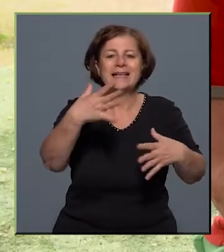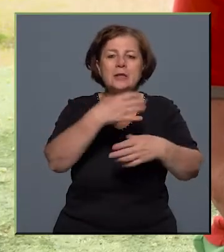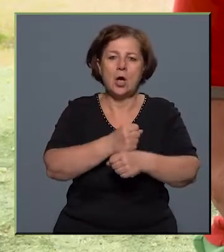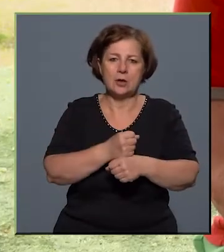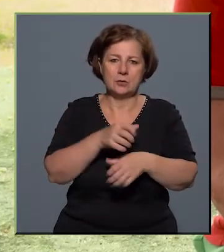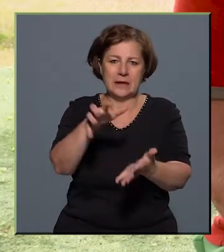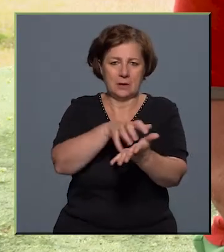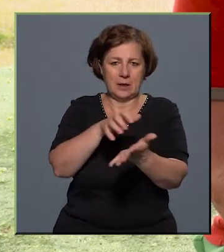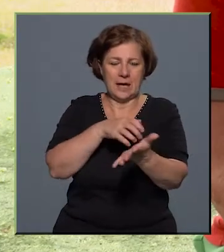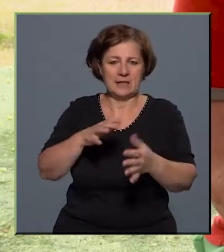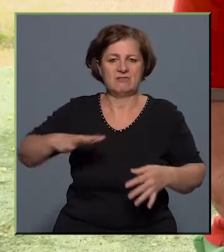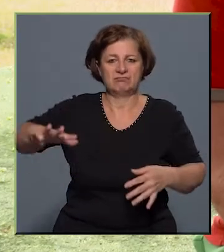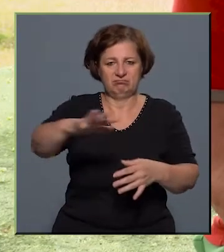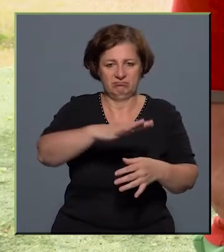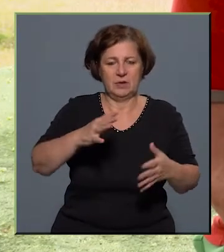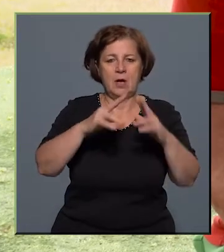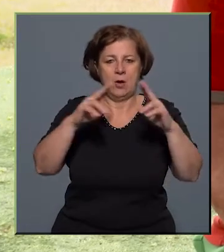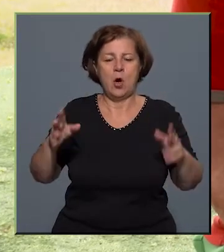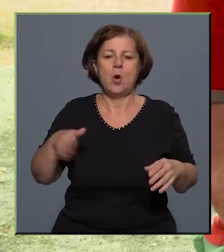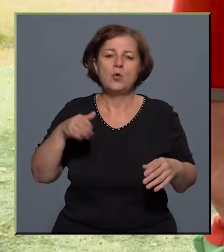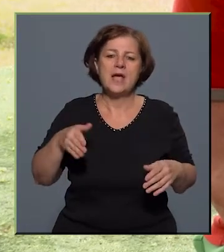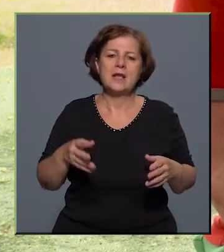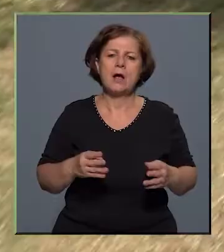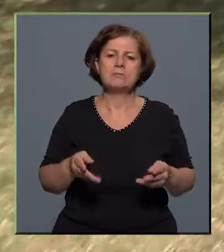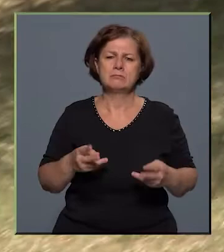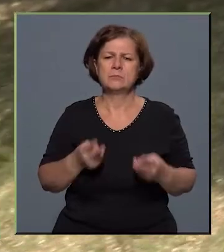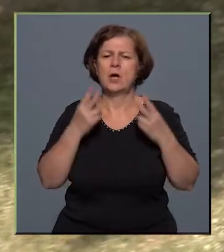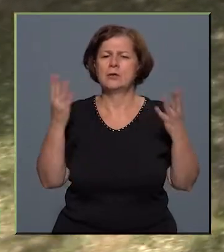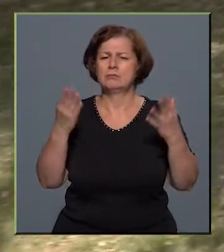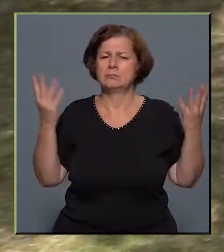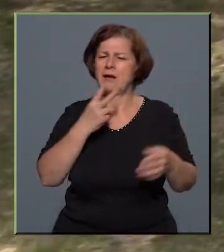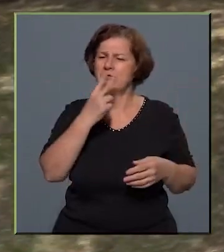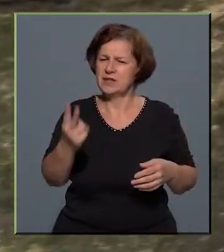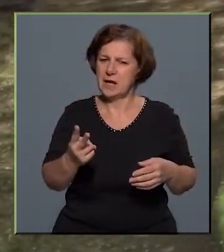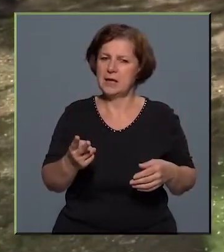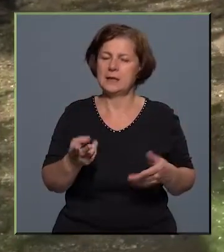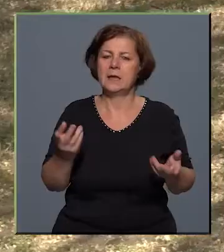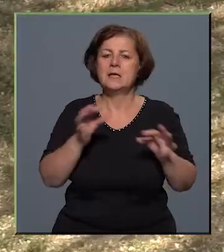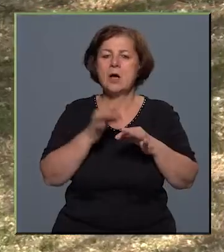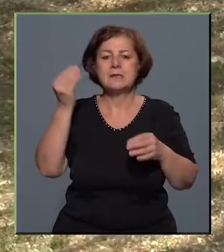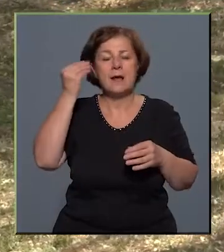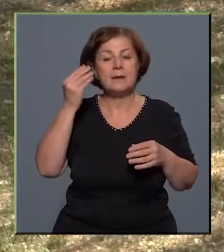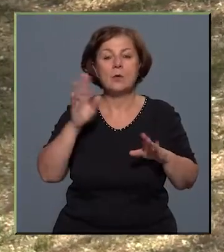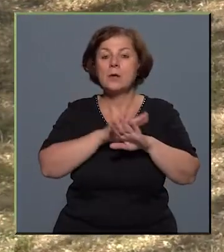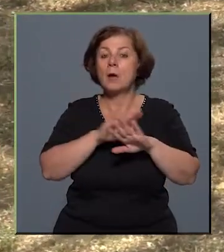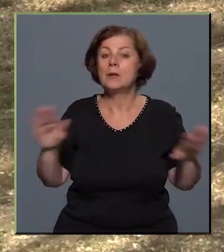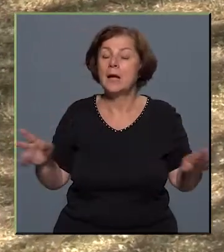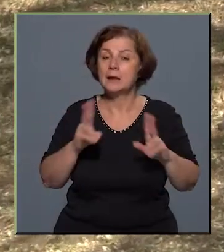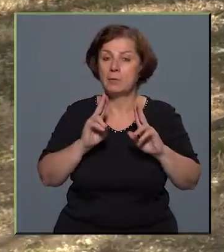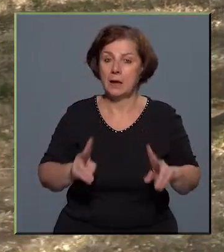kint tartott kutyák, tehát a kertesháznál vagy tanyákon lévő kutyáknál fokozottan kell odafigyelni. Ez annyit jelent,